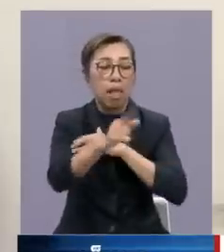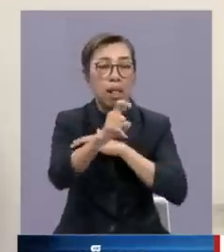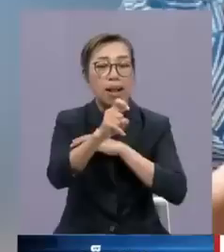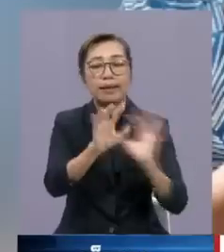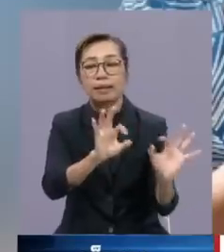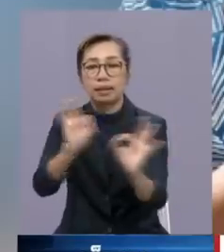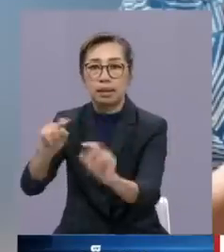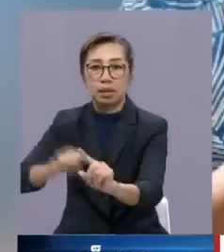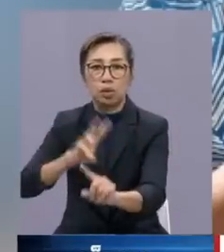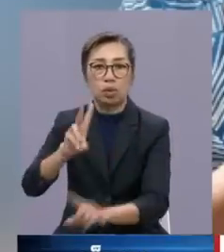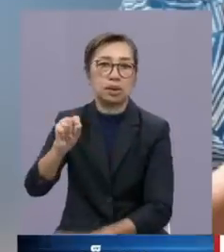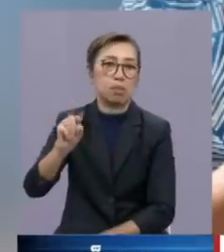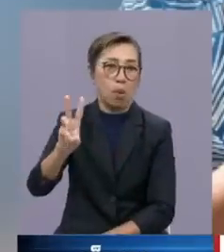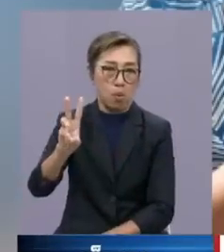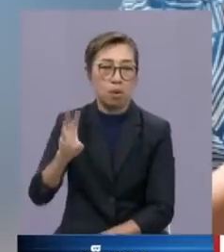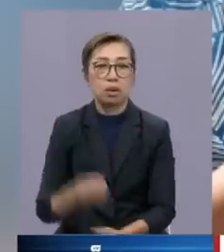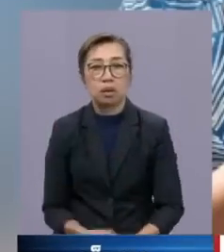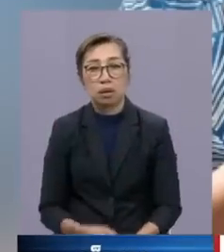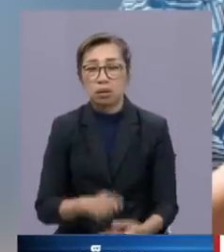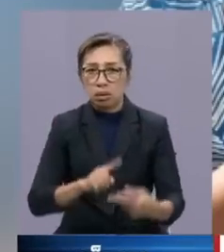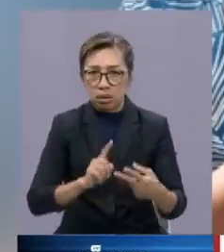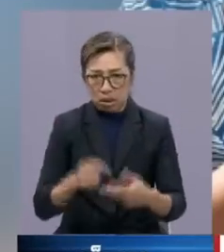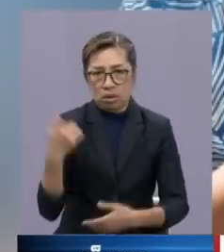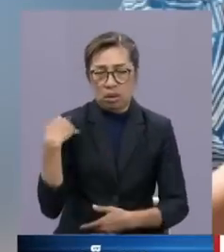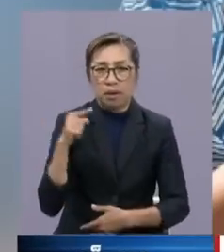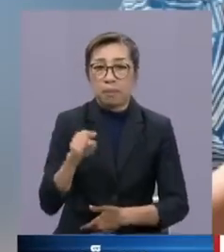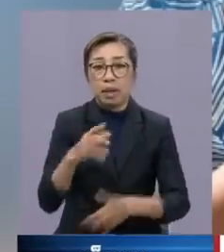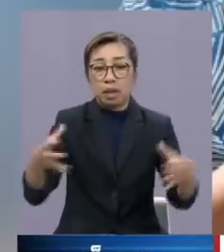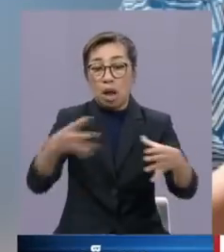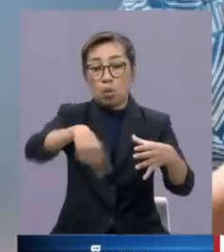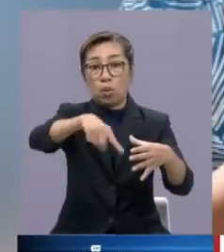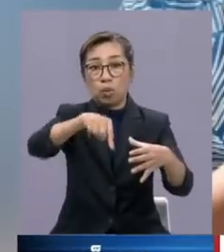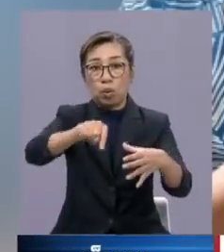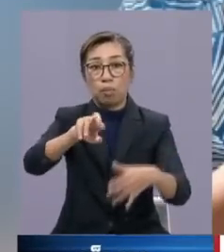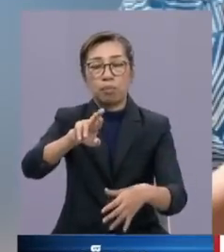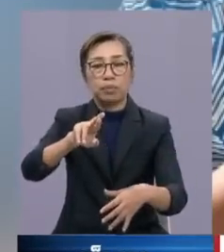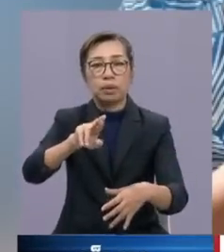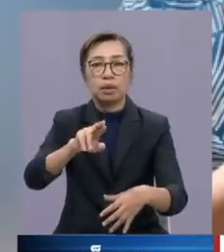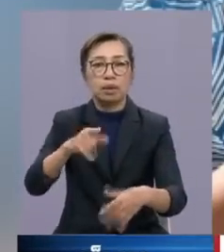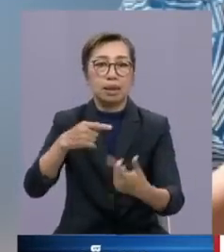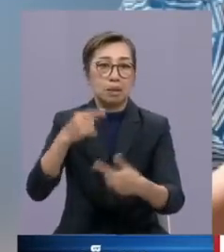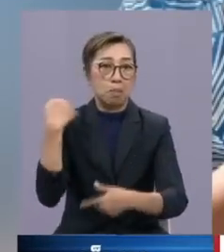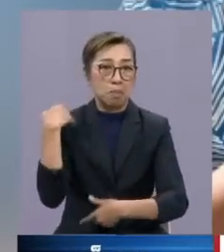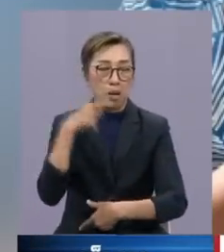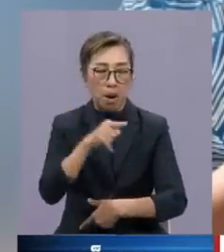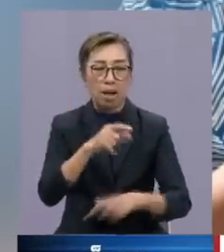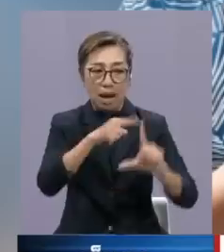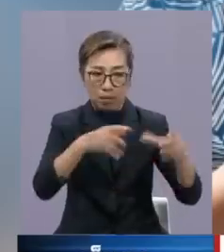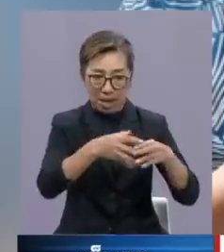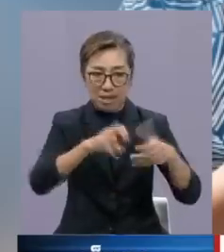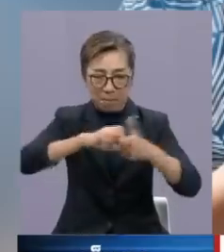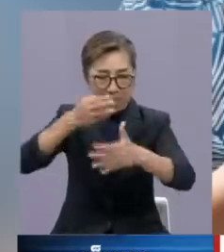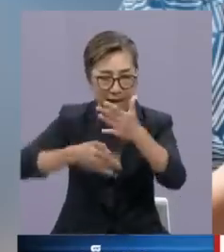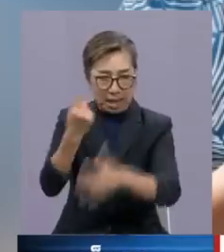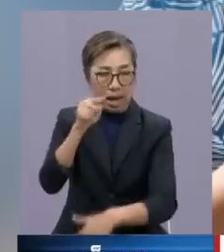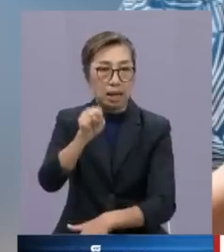ไปเป็น26มิถุนายนข้อมูลอีกด้านนึงจากวงในของสภาสูงเองเนี่ยอีกหนึ่งด่านที่ก้าวไกลต้องเจอก็คือ